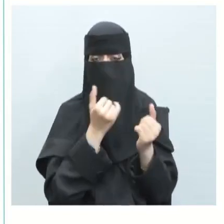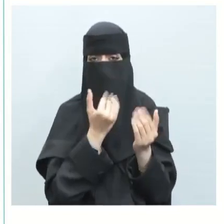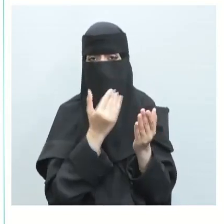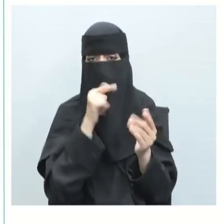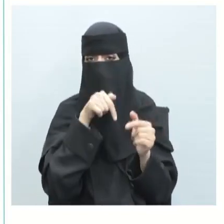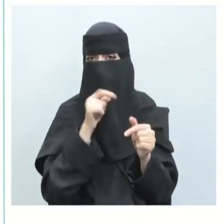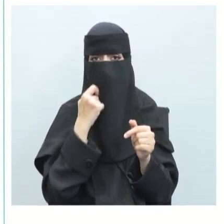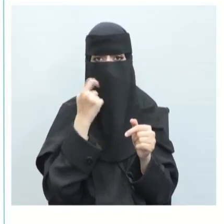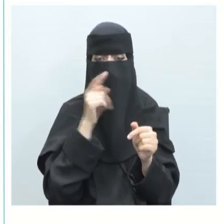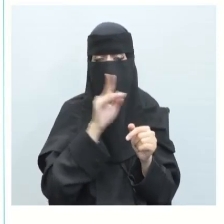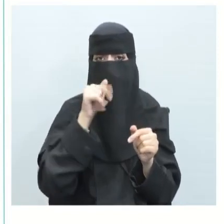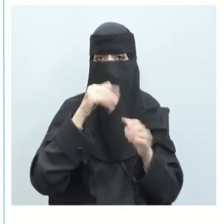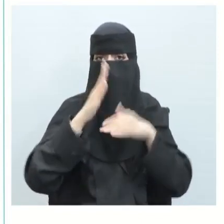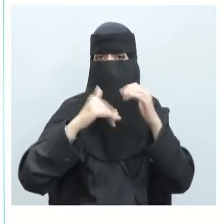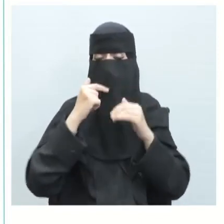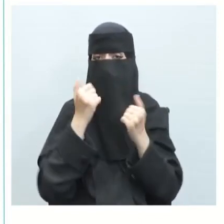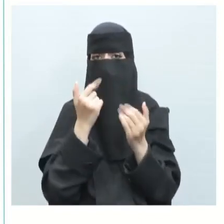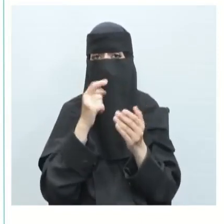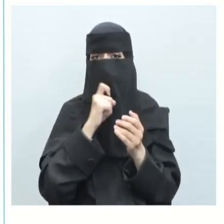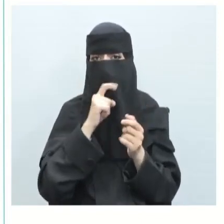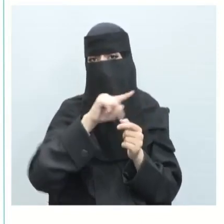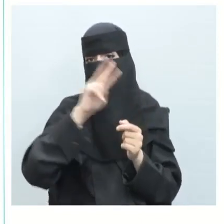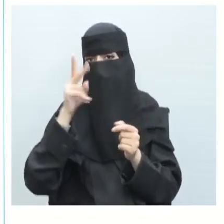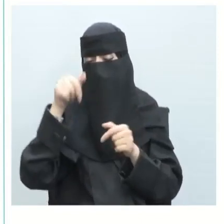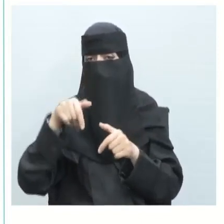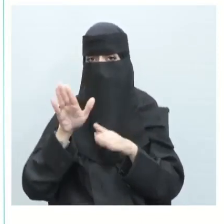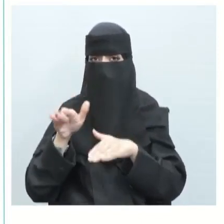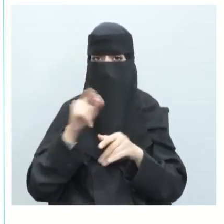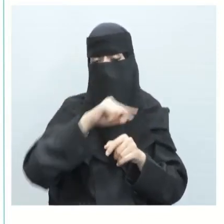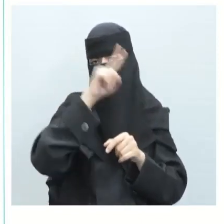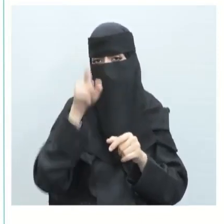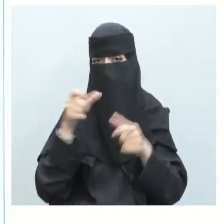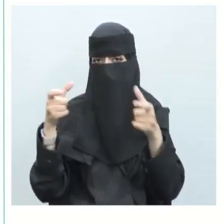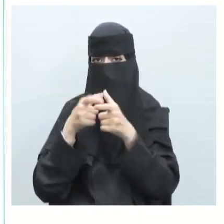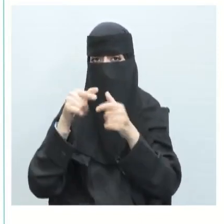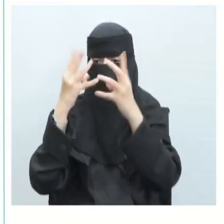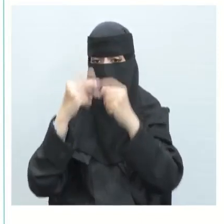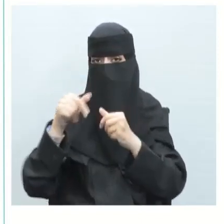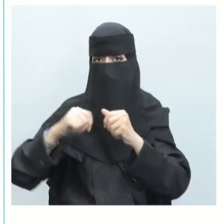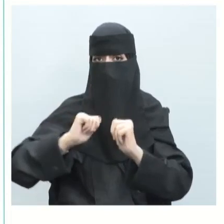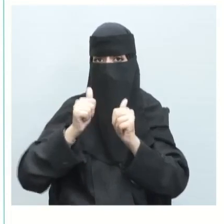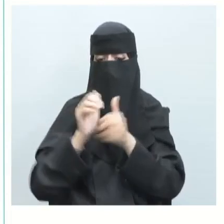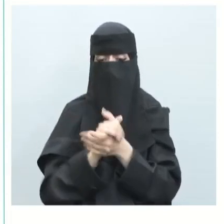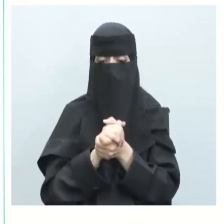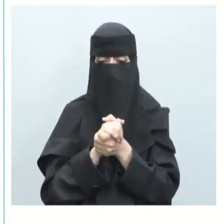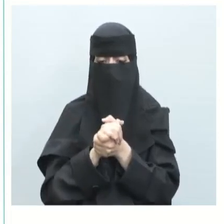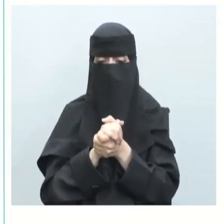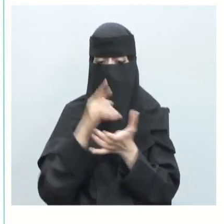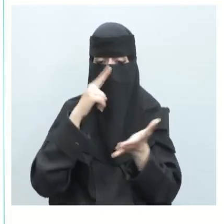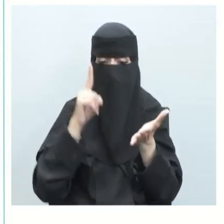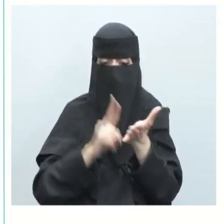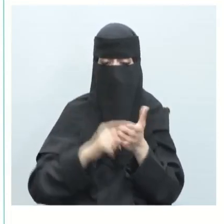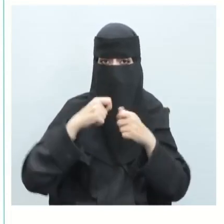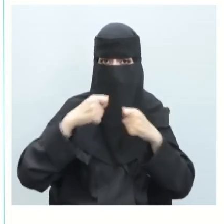لا احتاج مهاراته في هذا فريق اذا قد اضعه في فريق اخر ساحتاج اليه فيه ايضا يجب